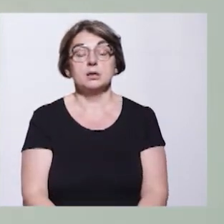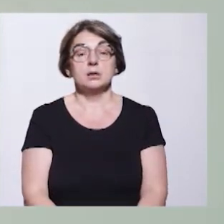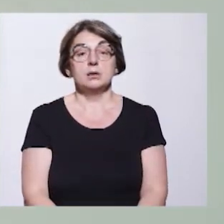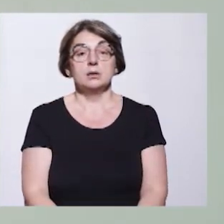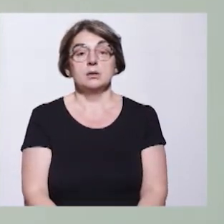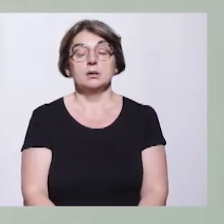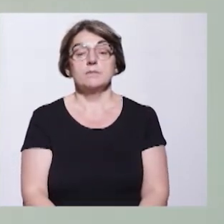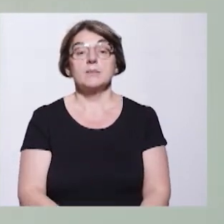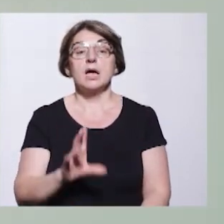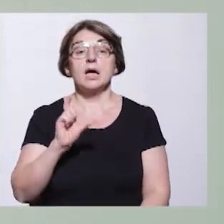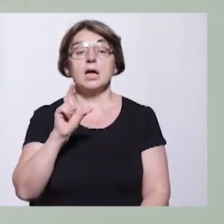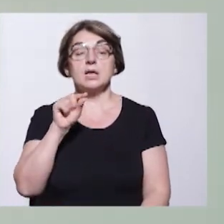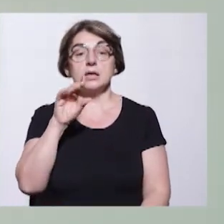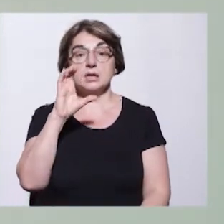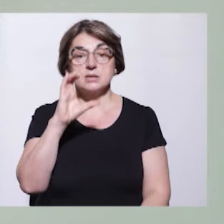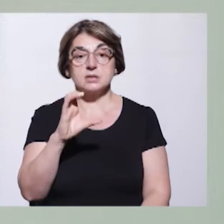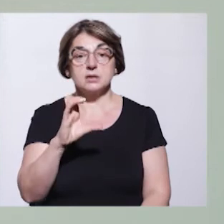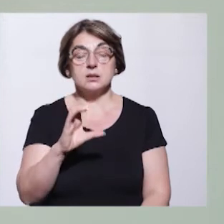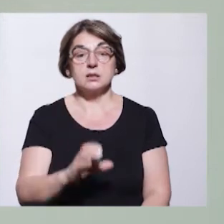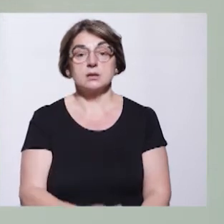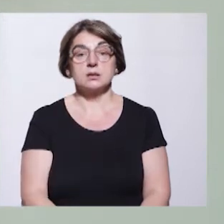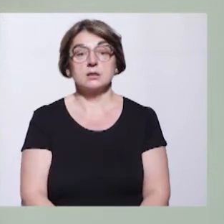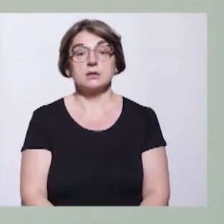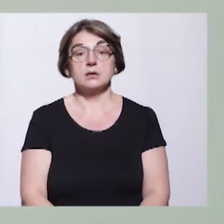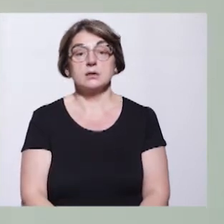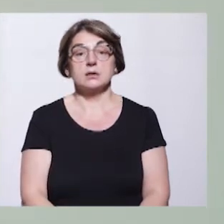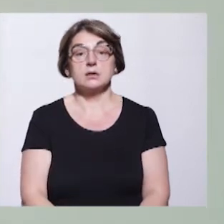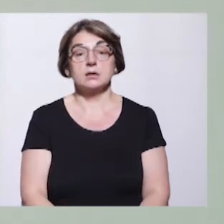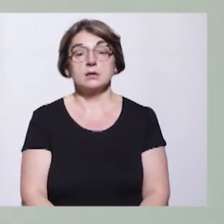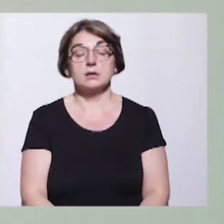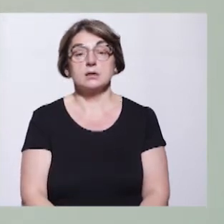და წარმოქმნიან ეთანს,